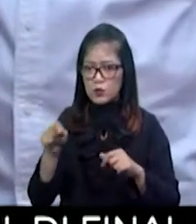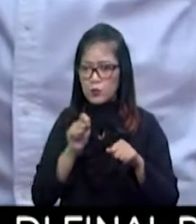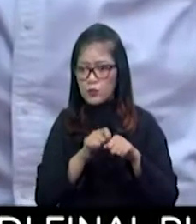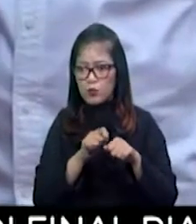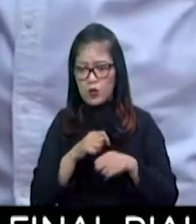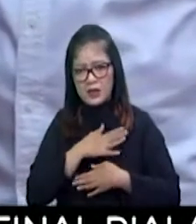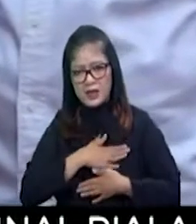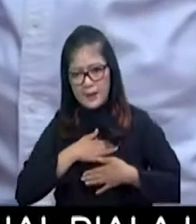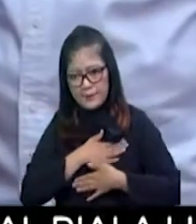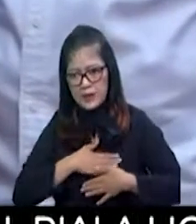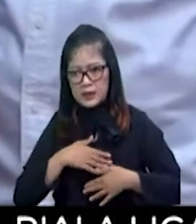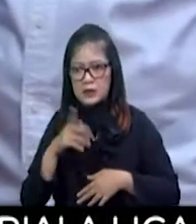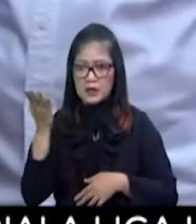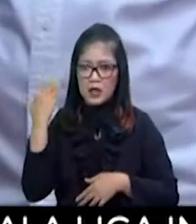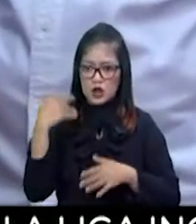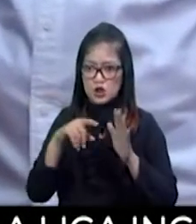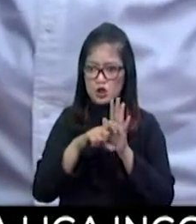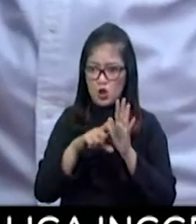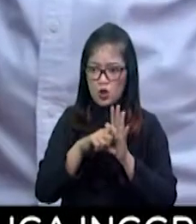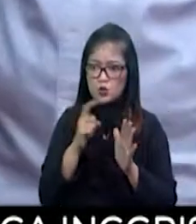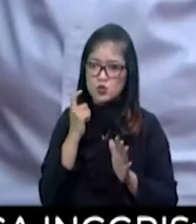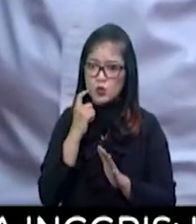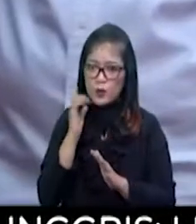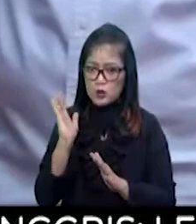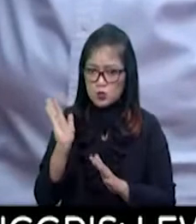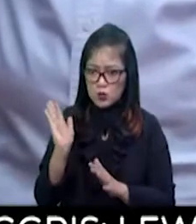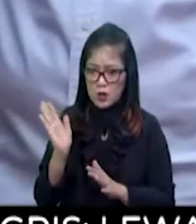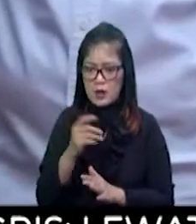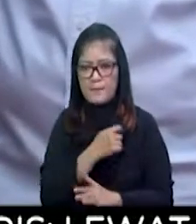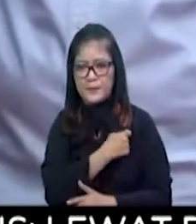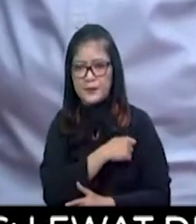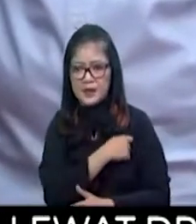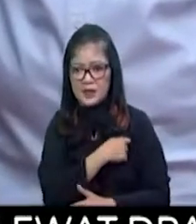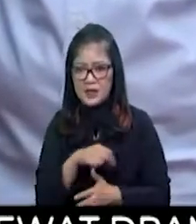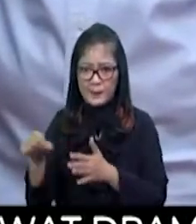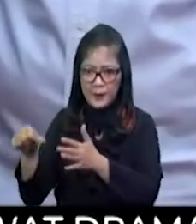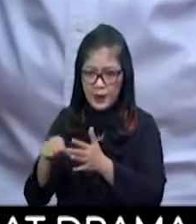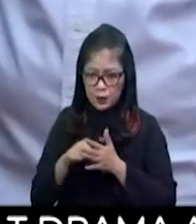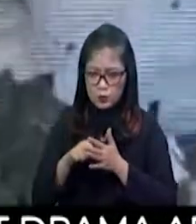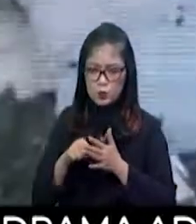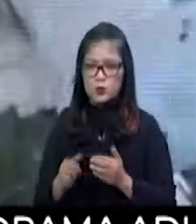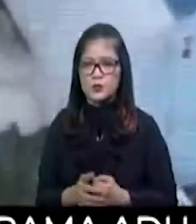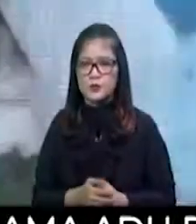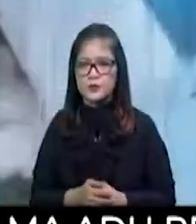Tadi prototipenya sudah kita coba, Pak Menteri memberikan bantuan itu. Tidak ada yang lebih pantas.